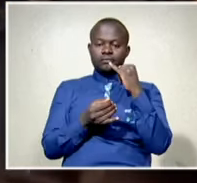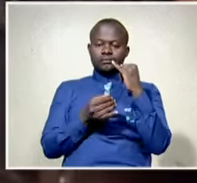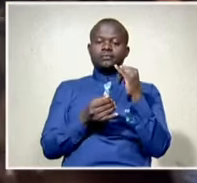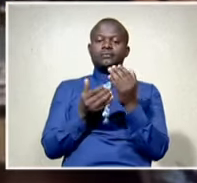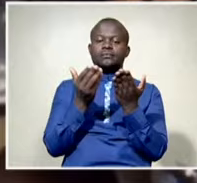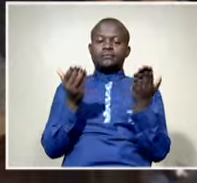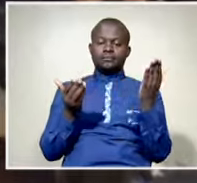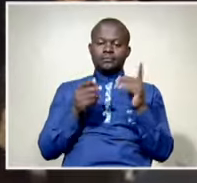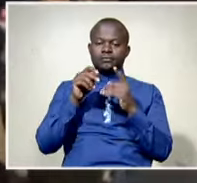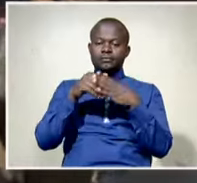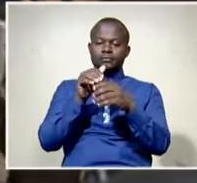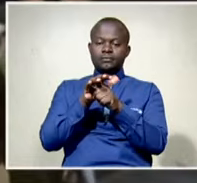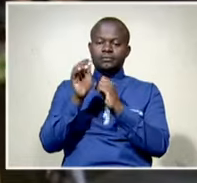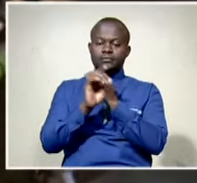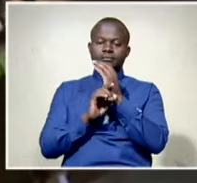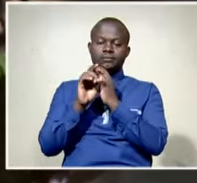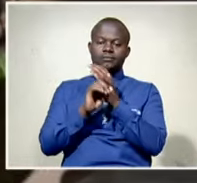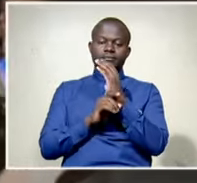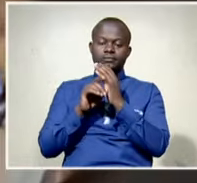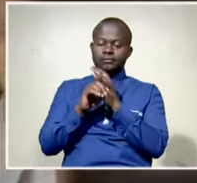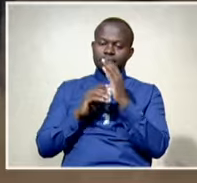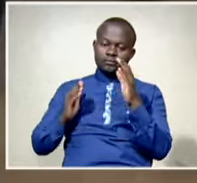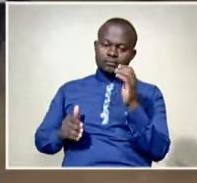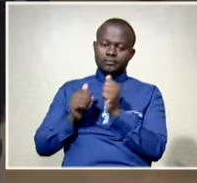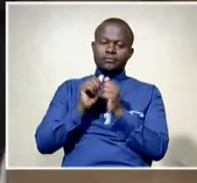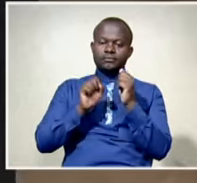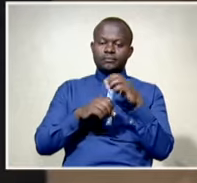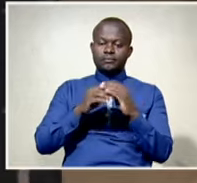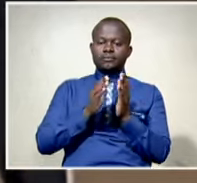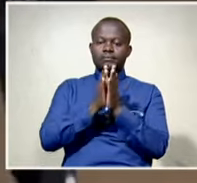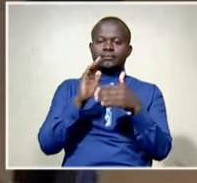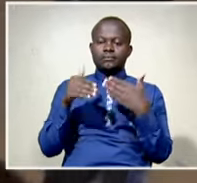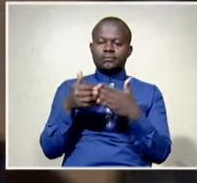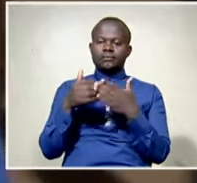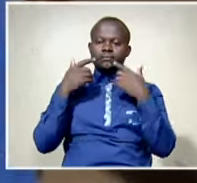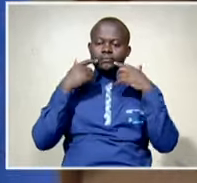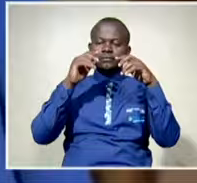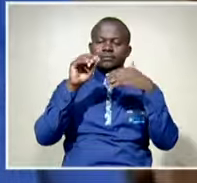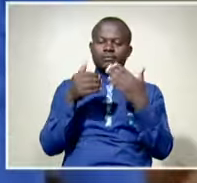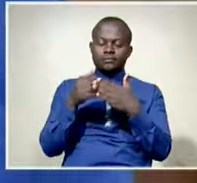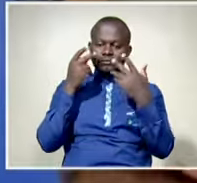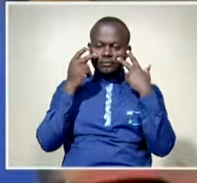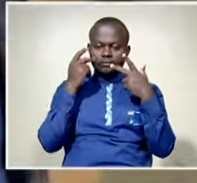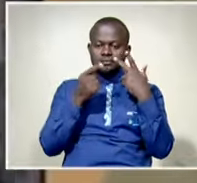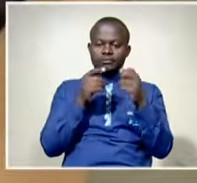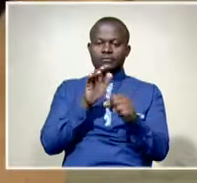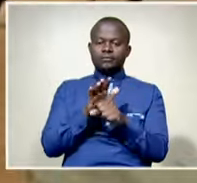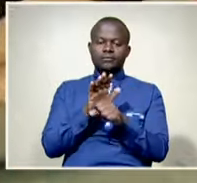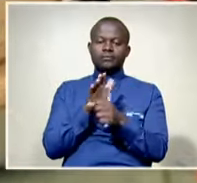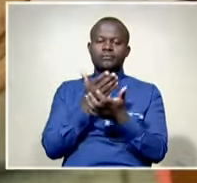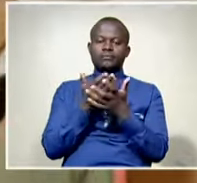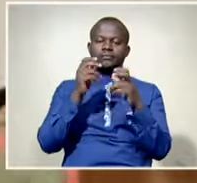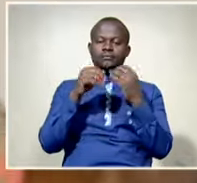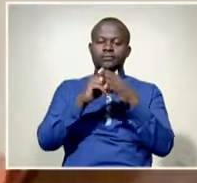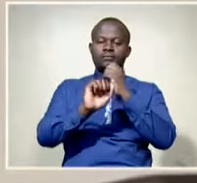aho abaturage muri aka karere ka Huye ndetse na mu ntara y'Amajyepfo muri rusange bavuga ko babonye byinshi bagasaba ko ibikorwa